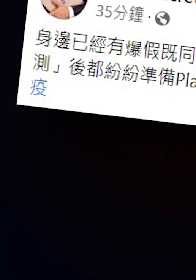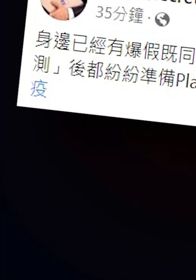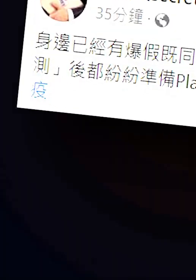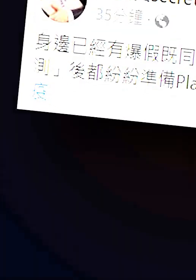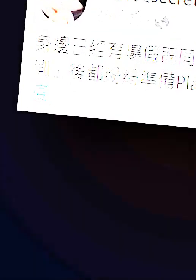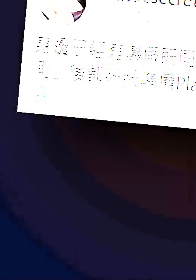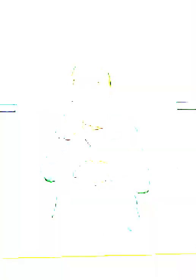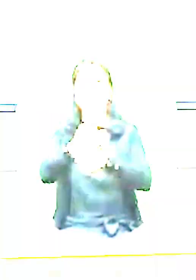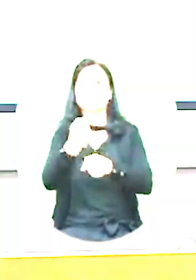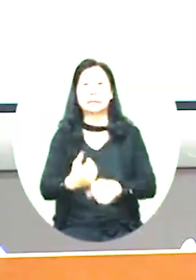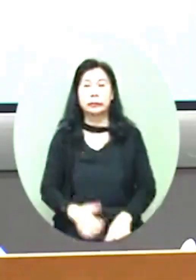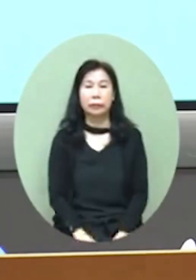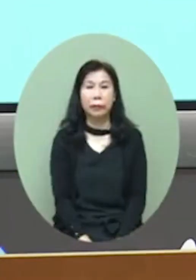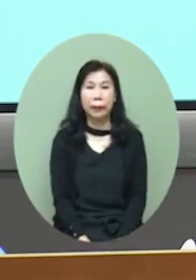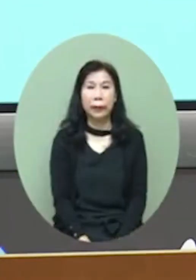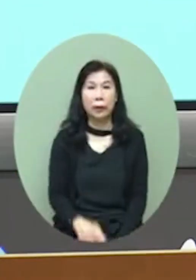噶。